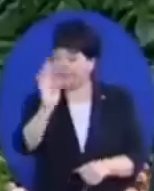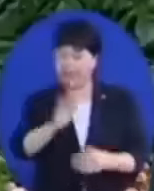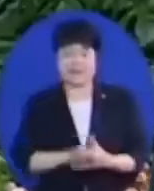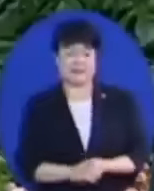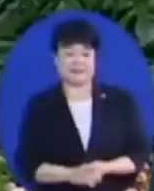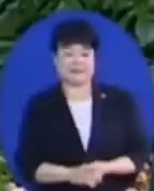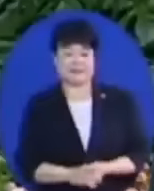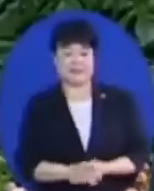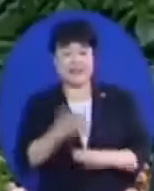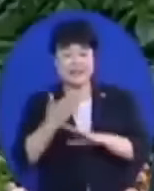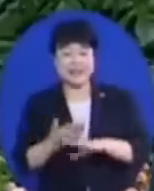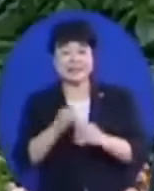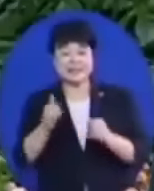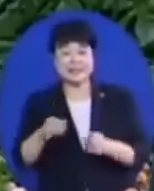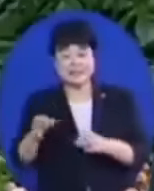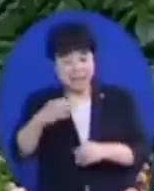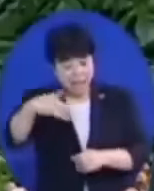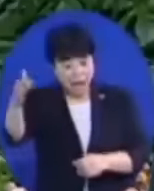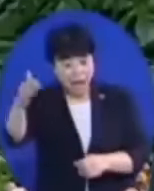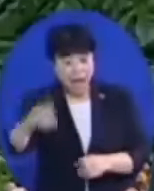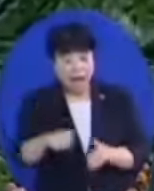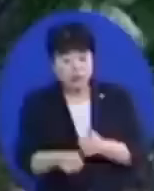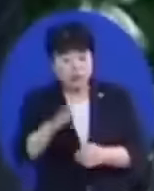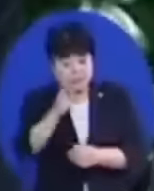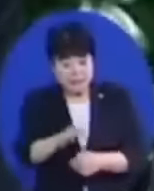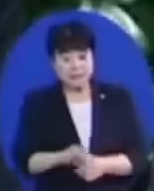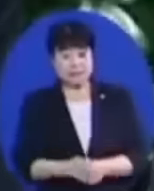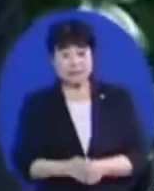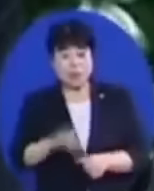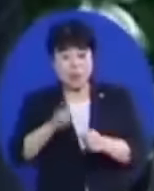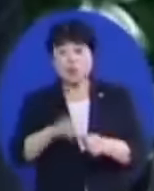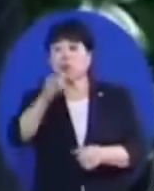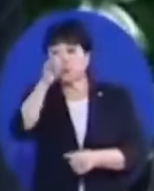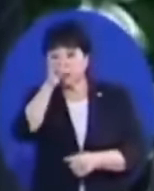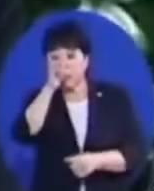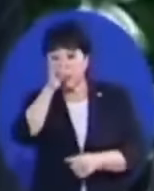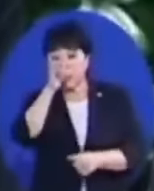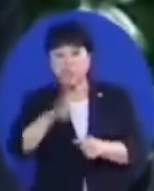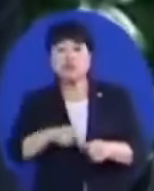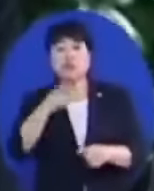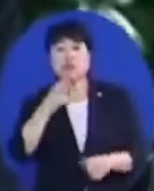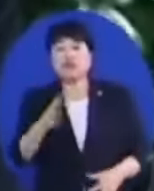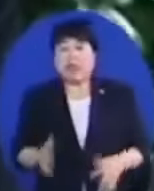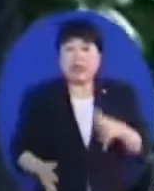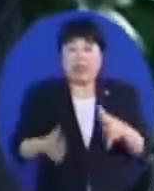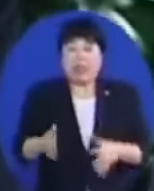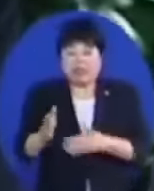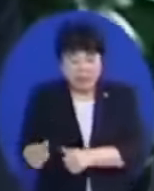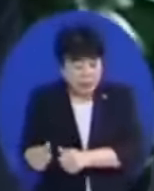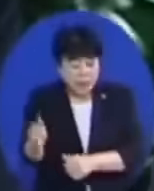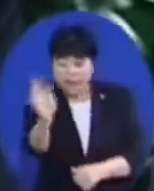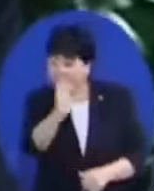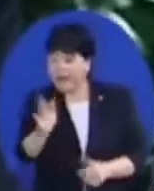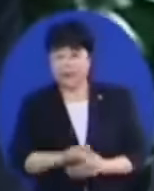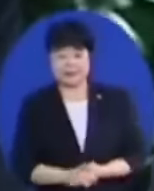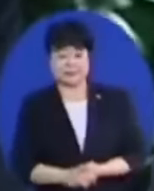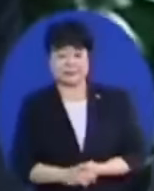못하지요. 다른 사람은 시장에 갈 때 물건을 사는지 팔는 목적이 있는데 목적도 없이 걸음지고 시장 가면 어떻게 하는